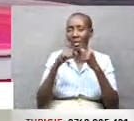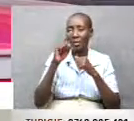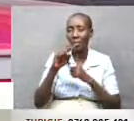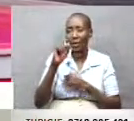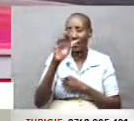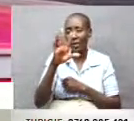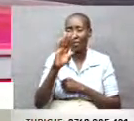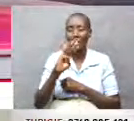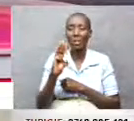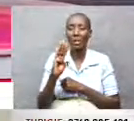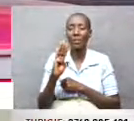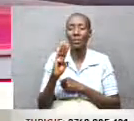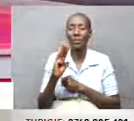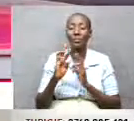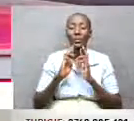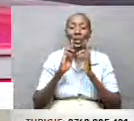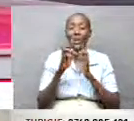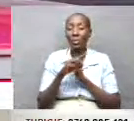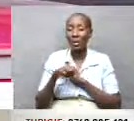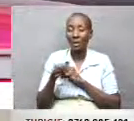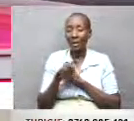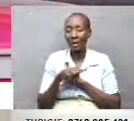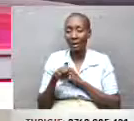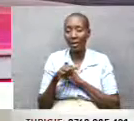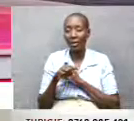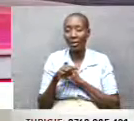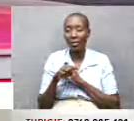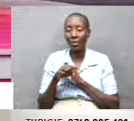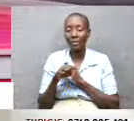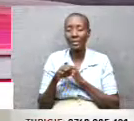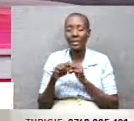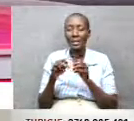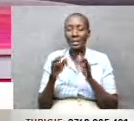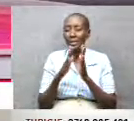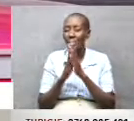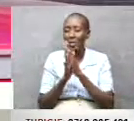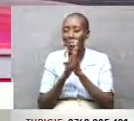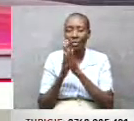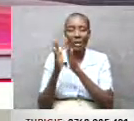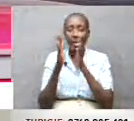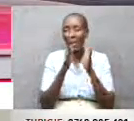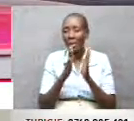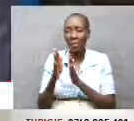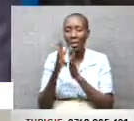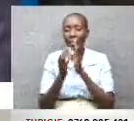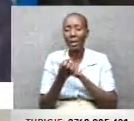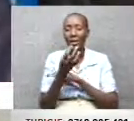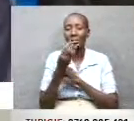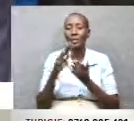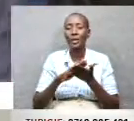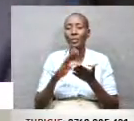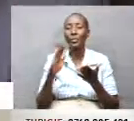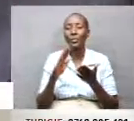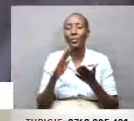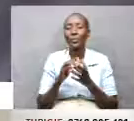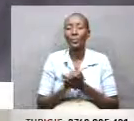316.5. Na mwanahabari wetu Salome Mwirori aliweza kufuatilia taarifa hiyo na anatueleza zaidi. This